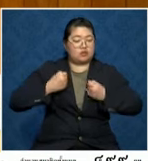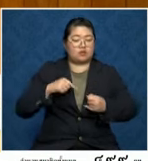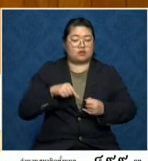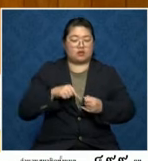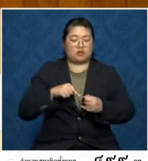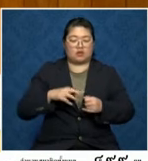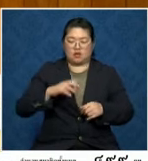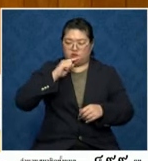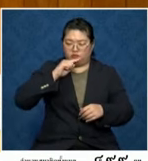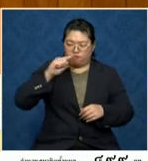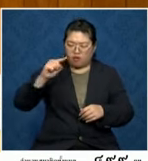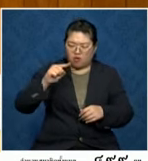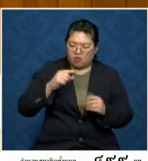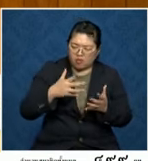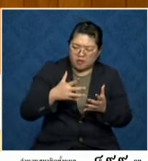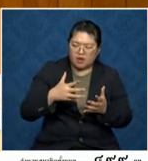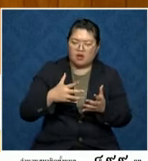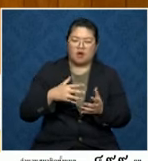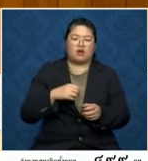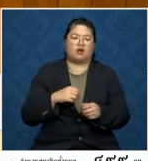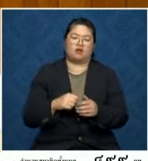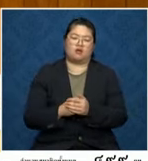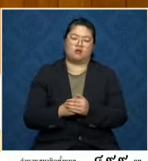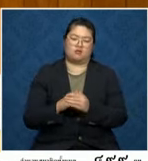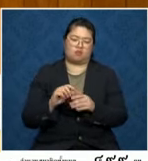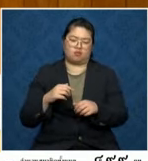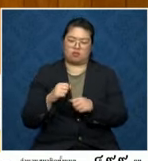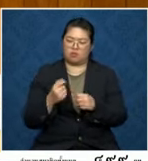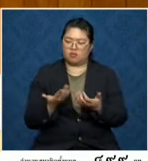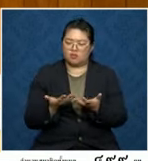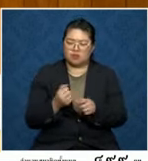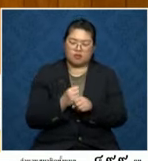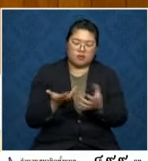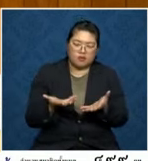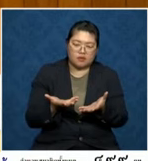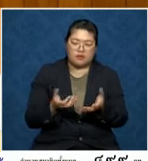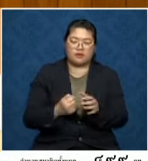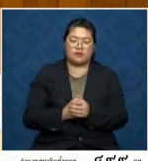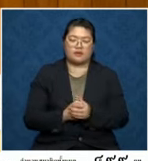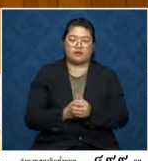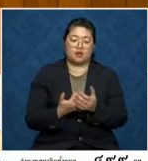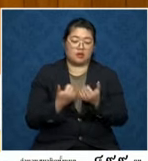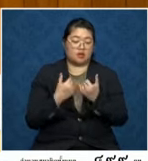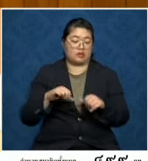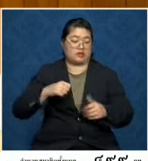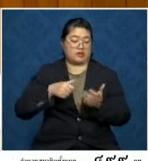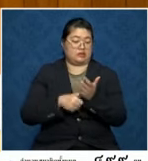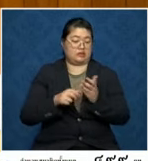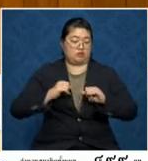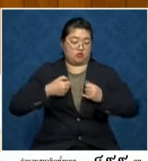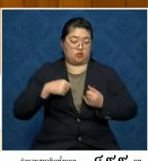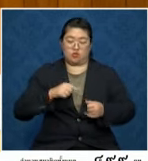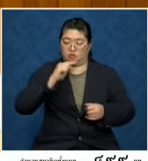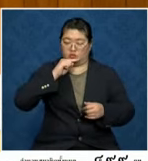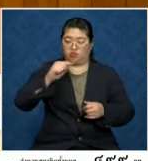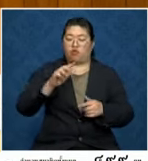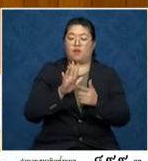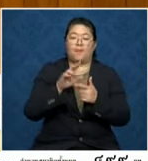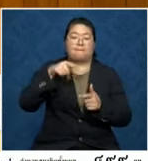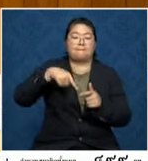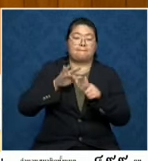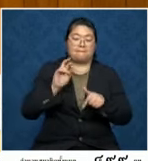ะขาดอายุความจะทำอย่างไรอยากเรียนว่ากฎหมายปัจจุบันไม่ได้ปิดกั้นให้เจ้าหนี้ฟ้องแพ่งและหากไม่ได้ฟ้